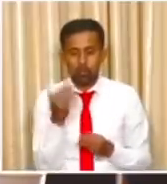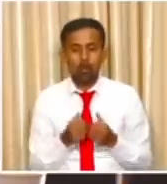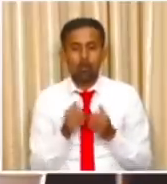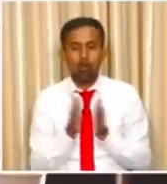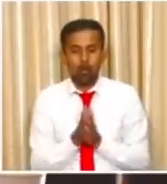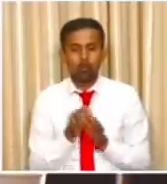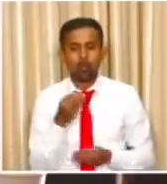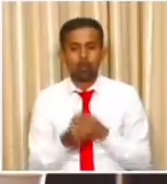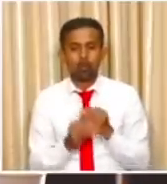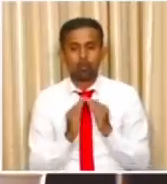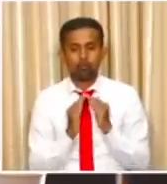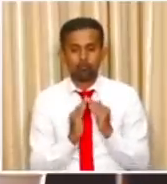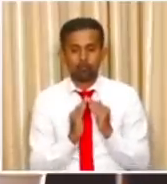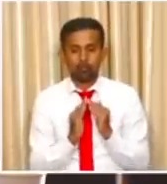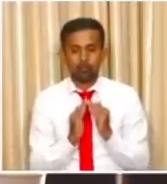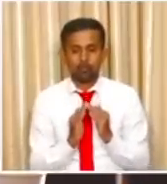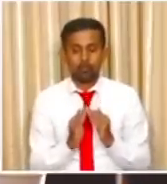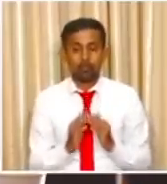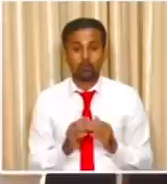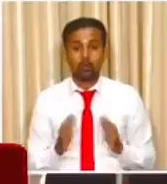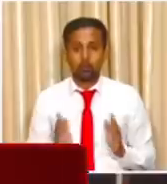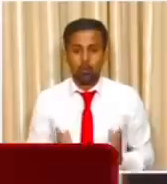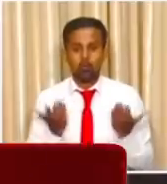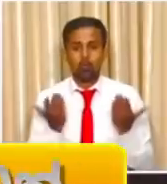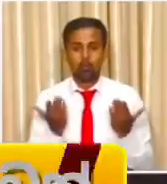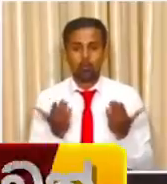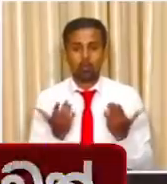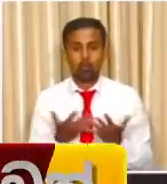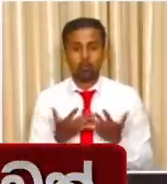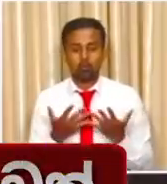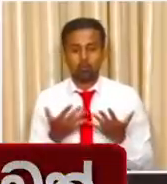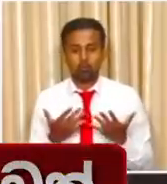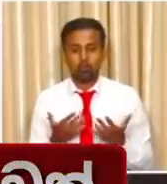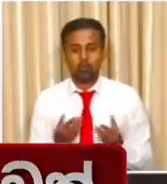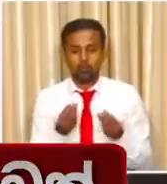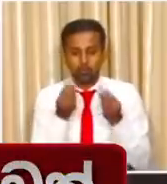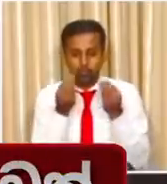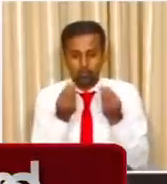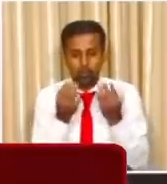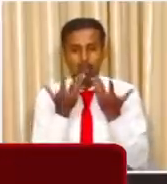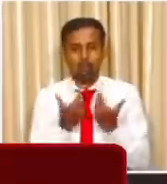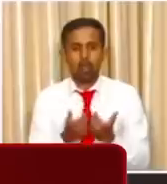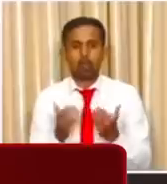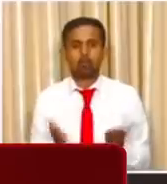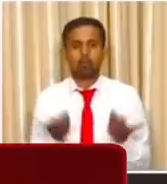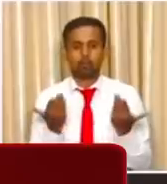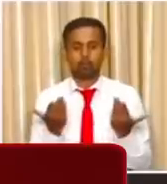ඕනෑම කර්මාන්තයක ගත්තොත් ඒගොල්ලන්ගේ ආරම්භයේ තිබෙන්නේ බහුතරයක ඉතා කුඩා ප්‍රමාණයෙන් ආරම්භ කරපු